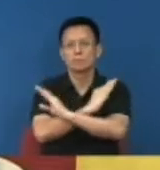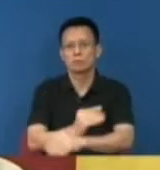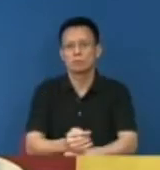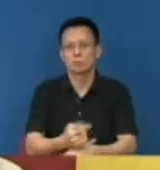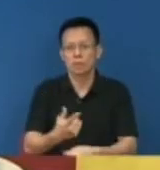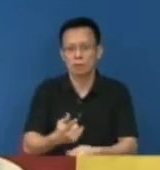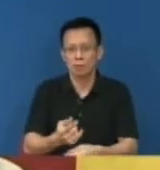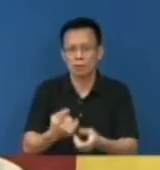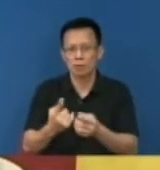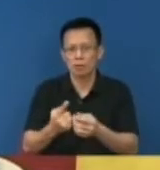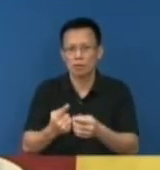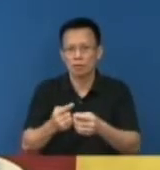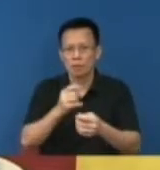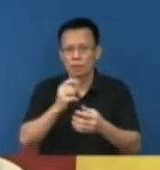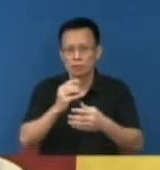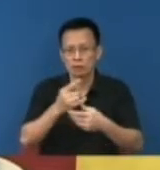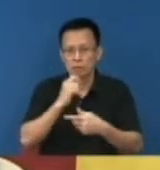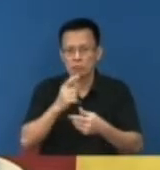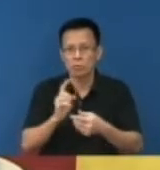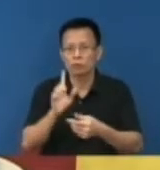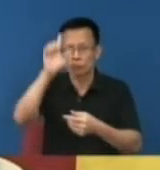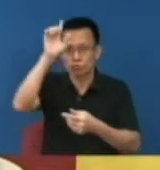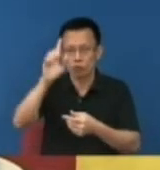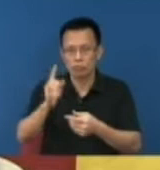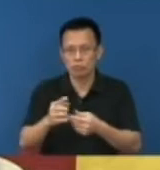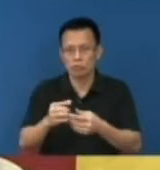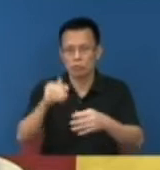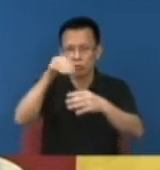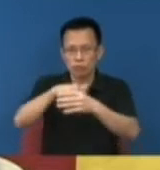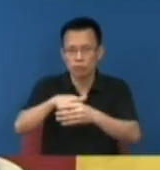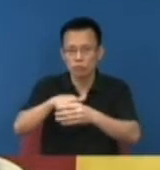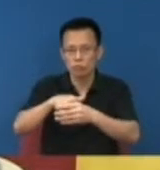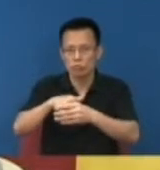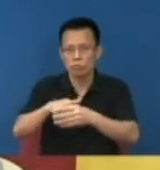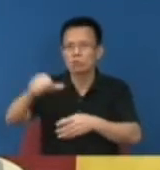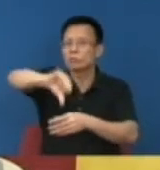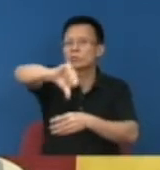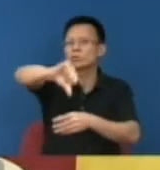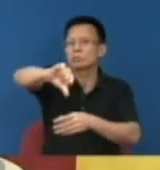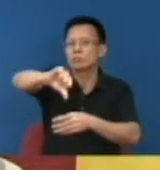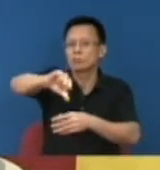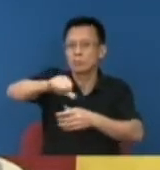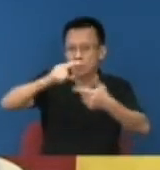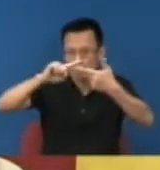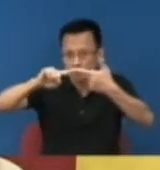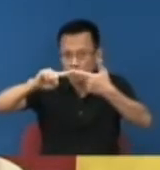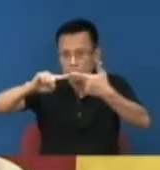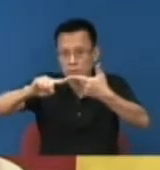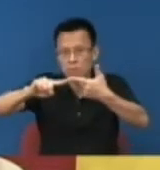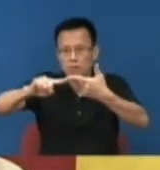當區喺上一次選舉落敗最接近，即係緊附嘅嗰一